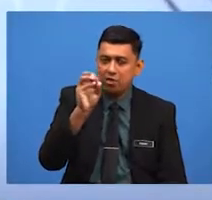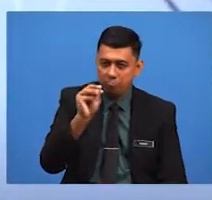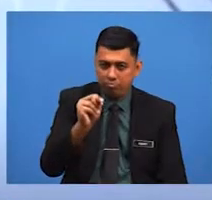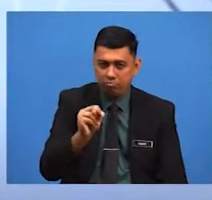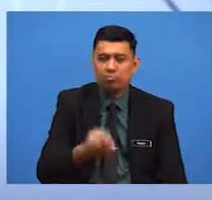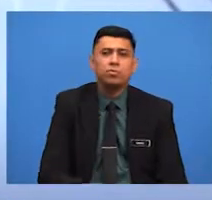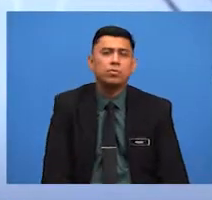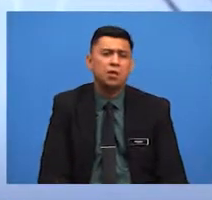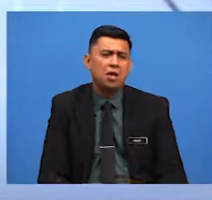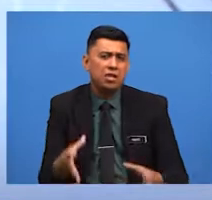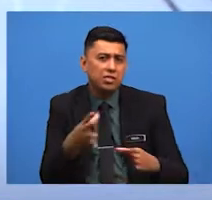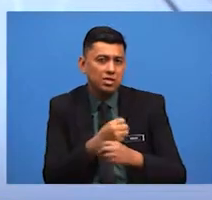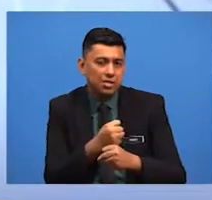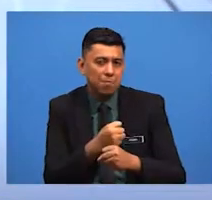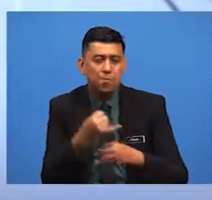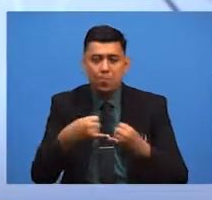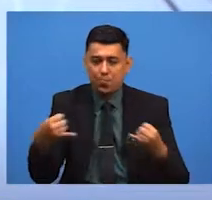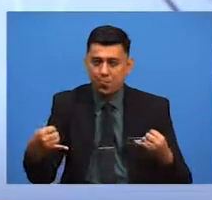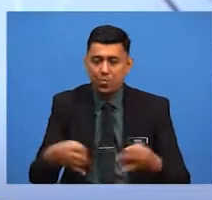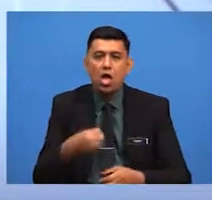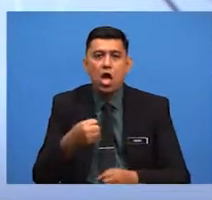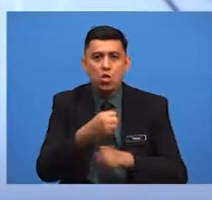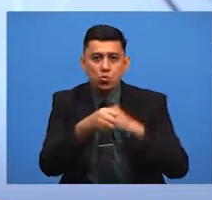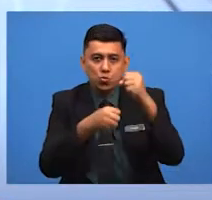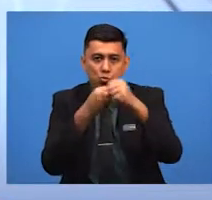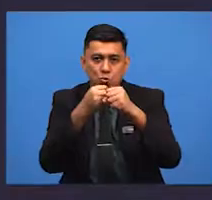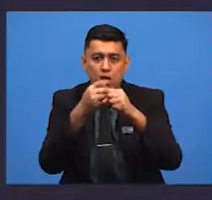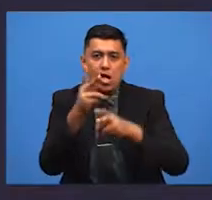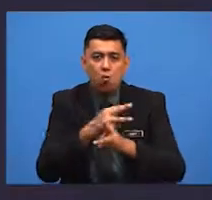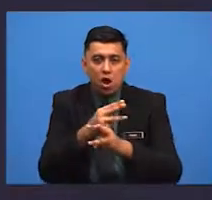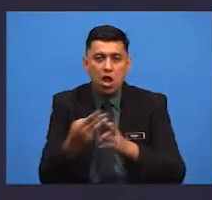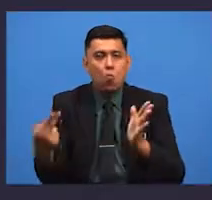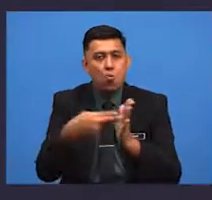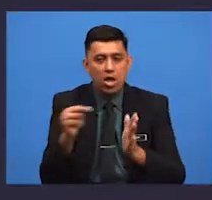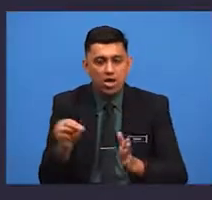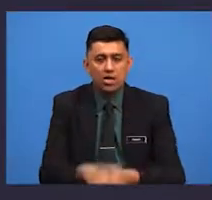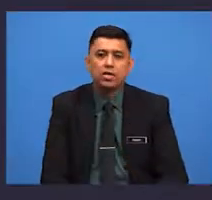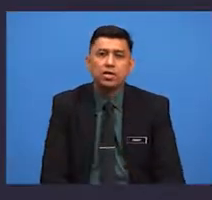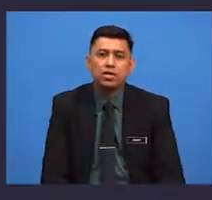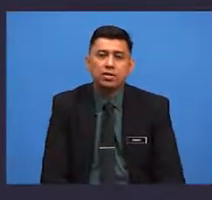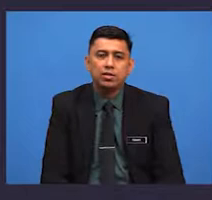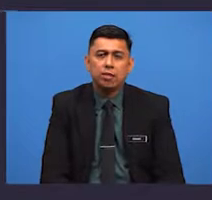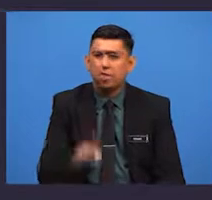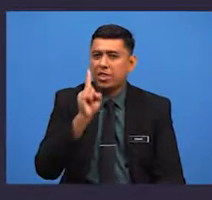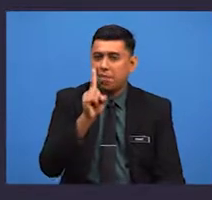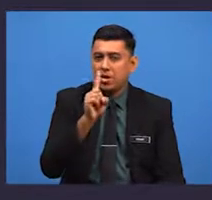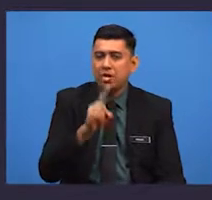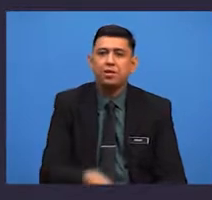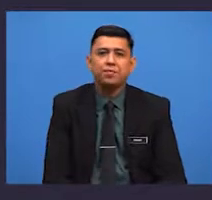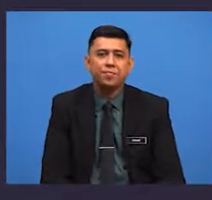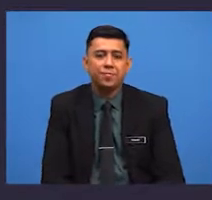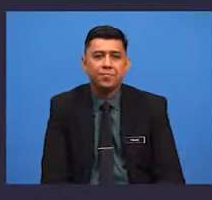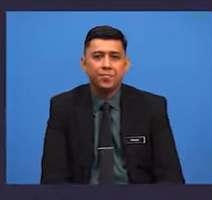murid-murid, terdapat tiga jenis struktur kawalan ulangan. Struktur kawalan ulangan yang pertama